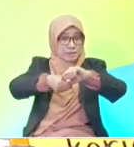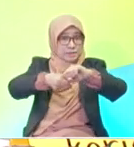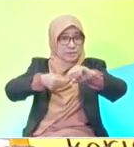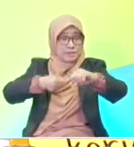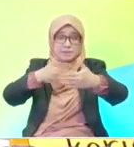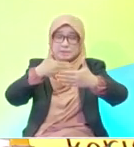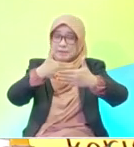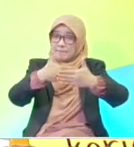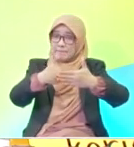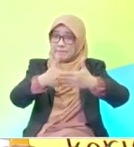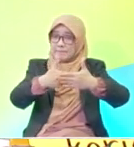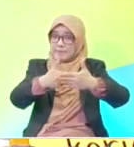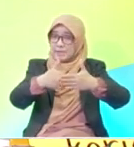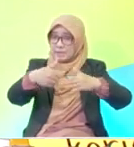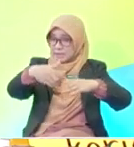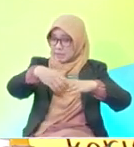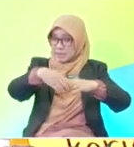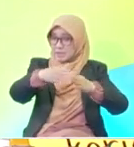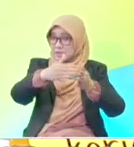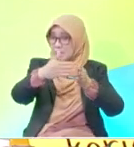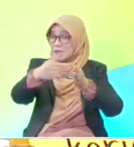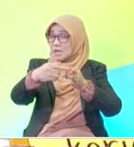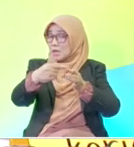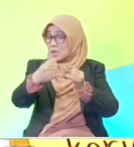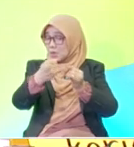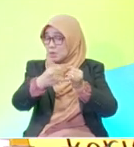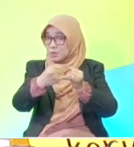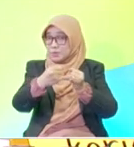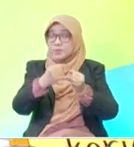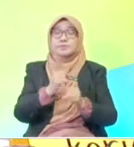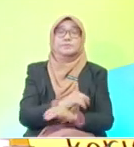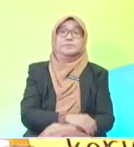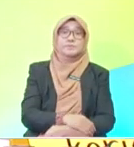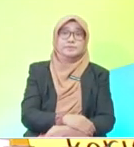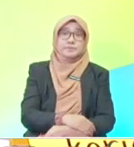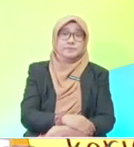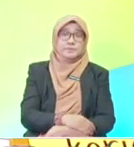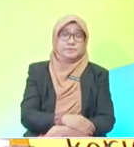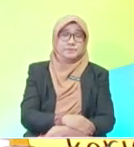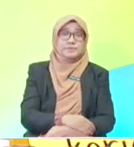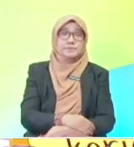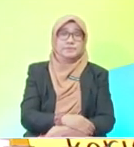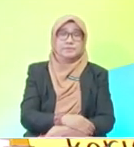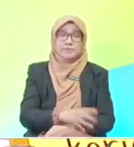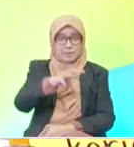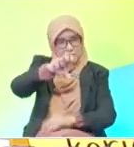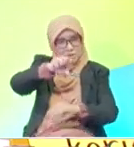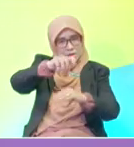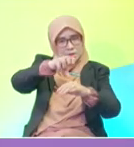sahaja. Kita gulung dia sebab kertas aluminium ni sangat mudah untuk kita macam renyuk-renyukkan dia je